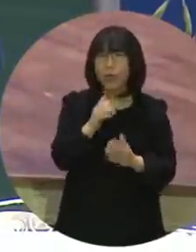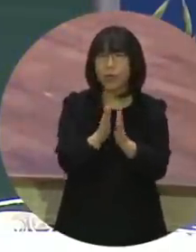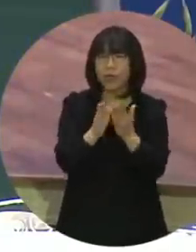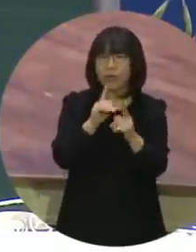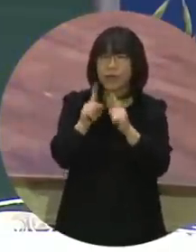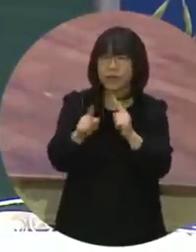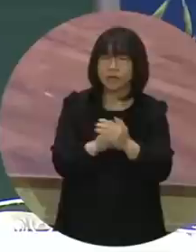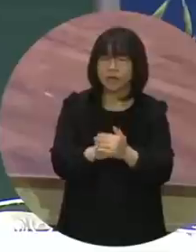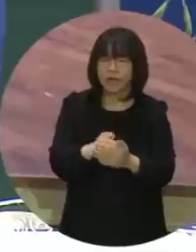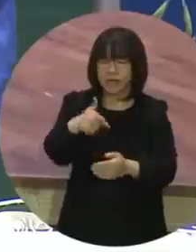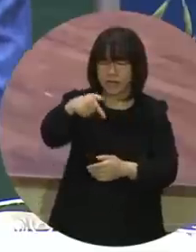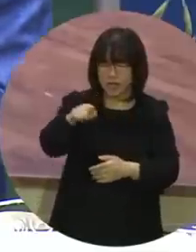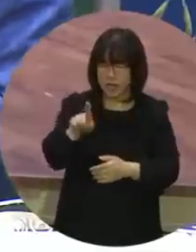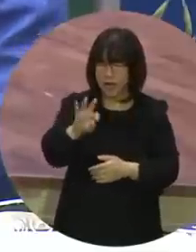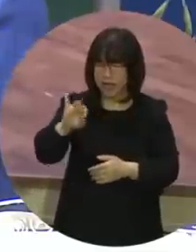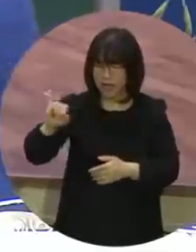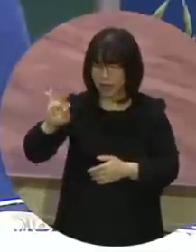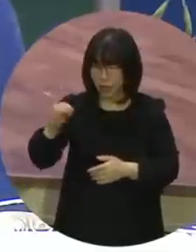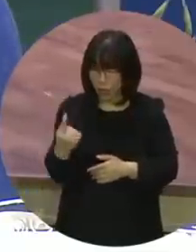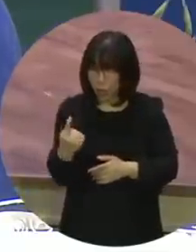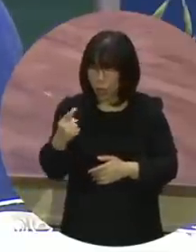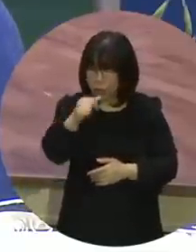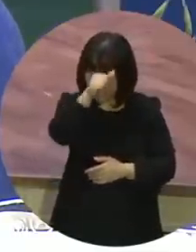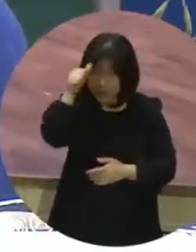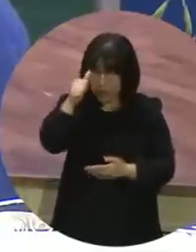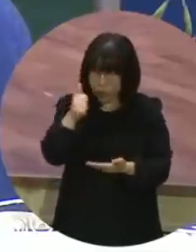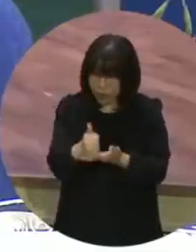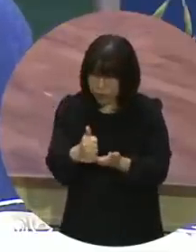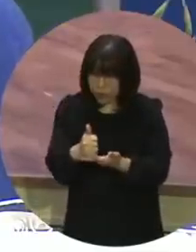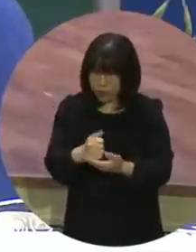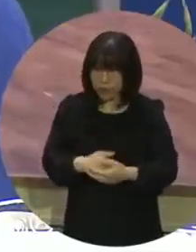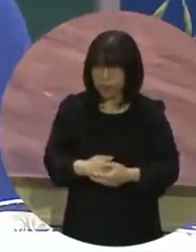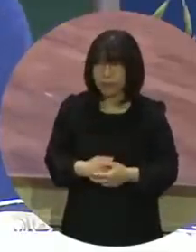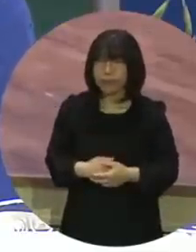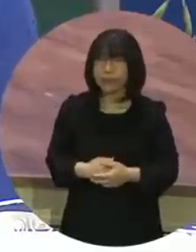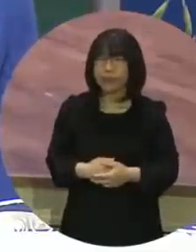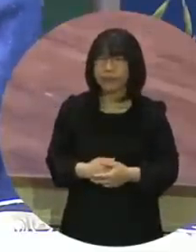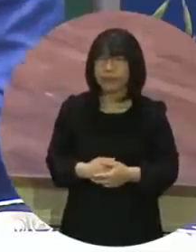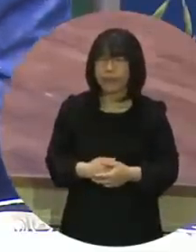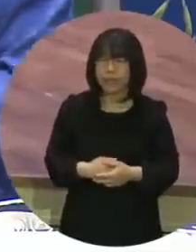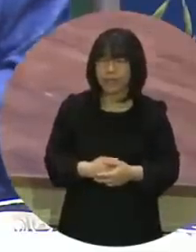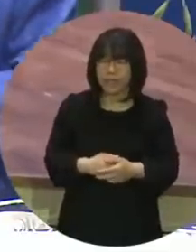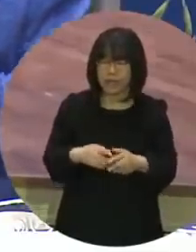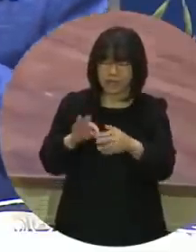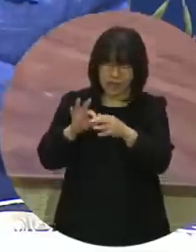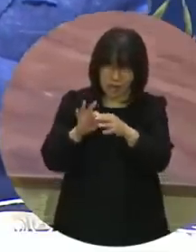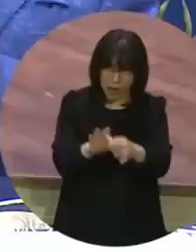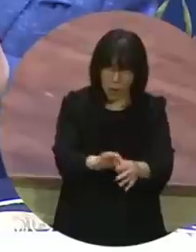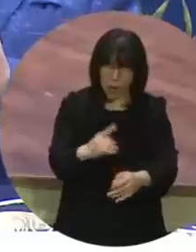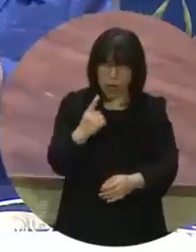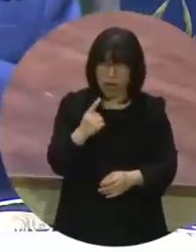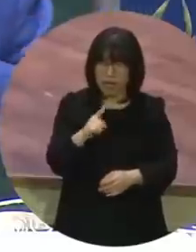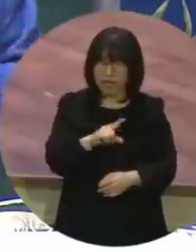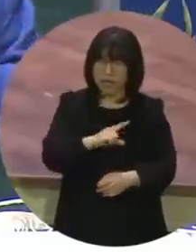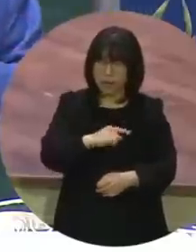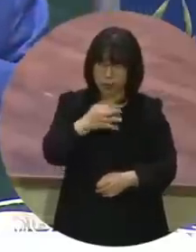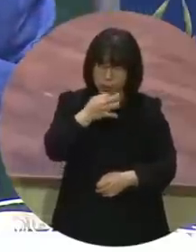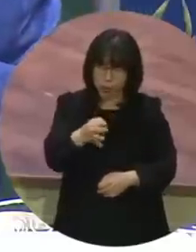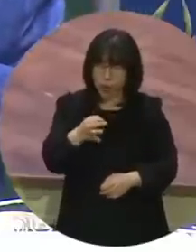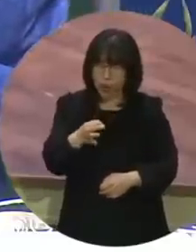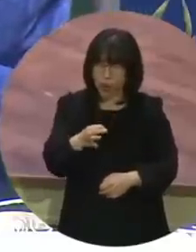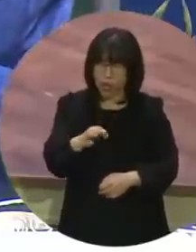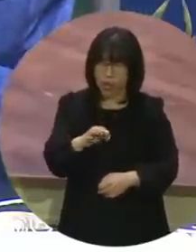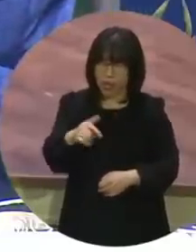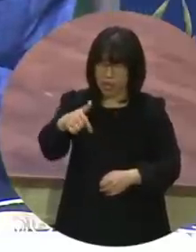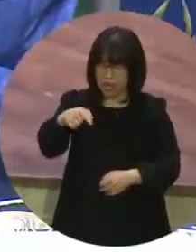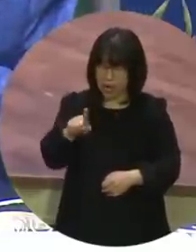인물 나오지요. 가이오. 이 가이오란 이름. 가이오. 2000년 동안 가이오요. 가이오. 온 전도자의